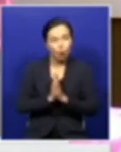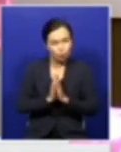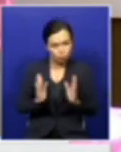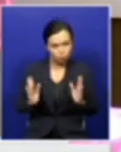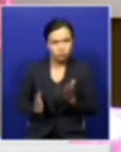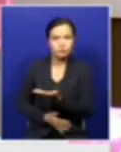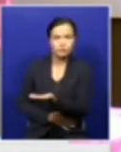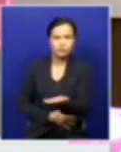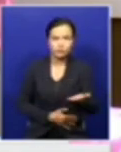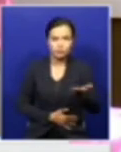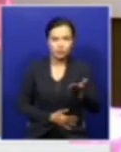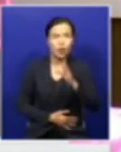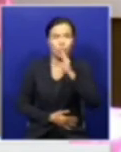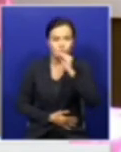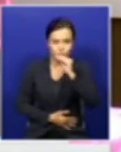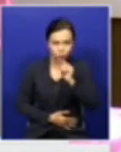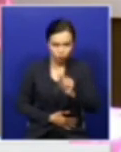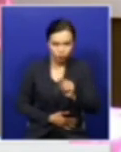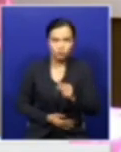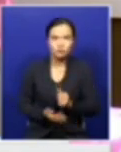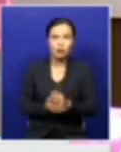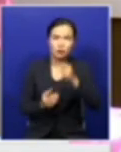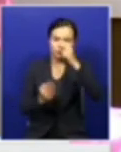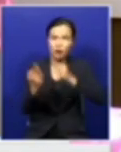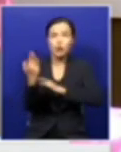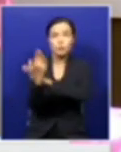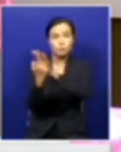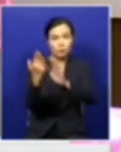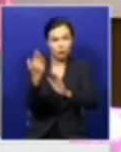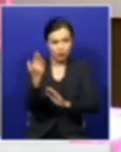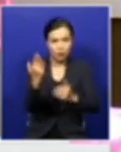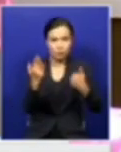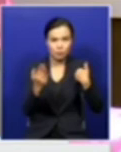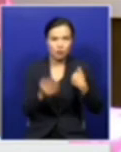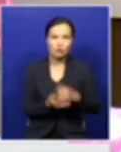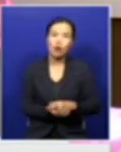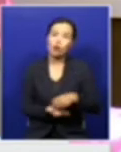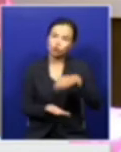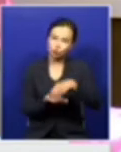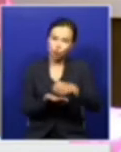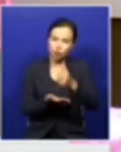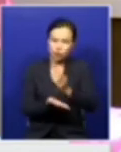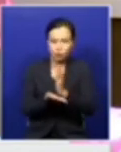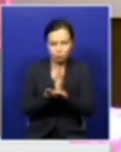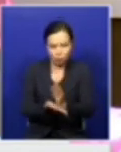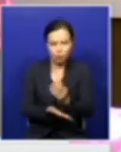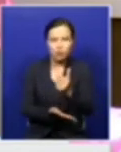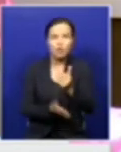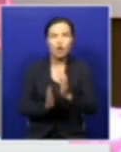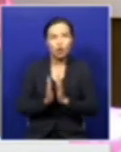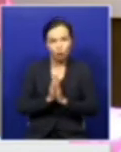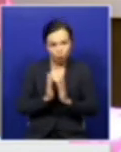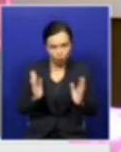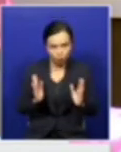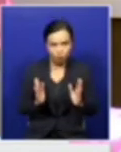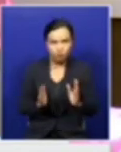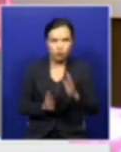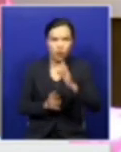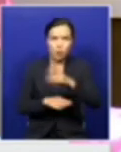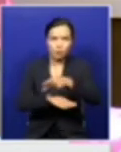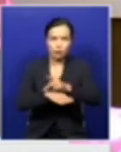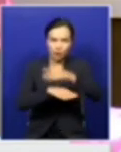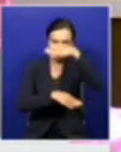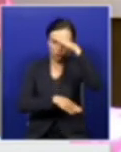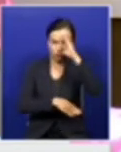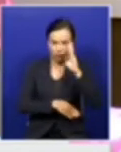านหลายท่านได้กล่าวมาแล้วประเทศไทยเป็นประเทศที่มีบุญมีคนดีขอบพระคุณท่านชวนที่เข้าใจพวกส.ส.